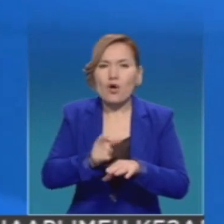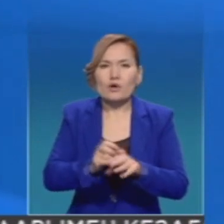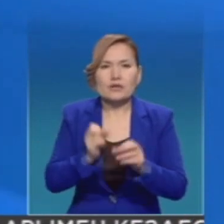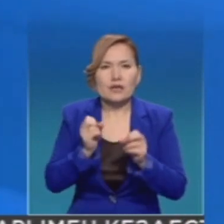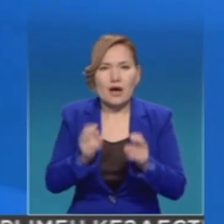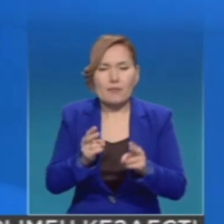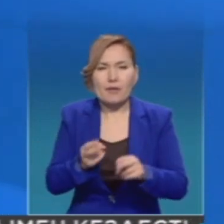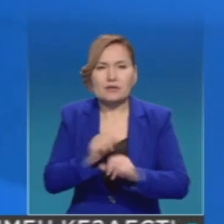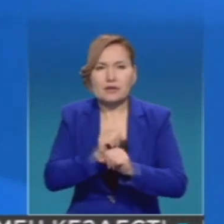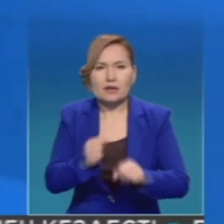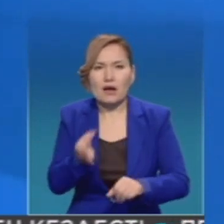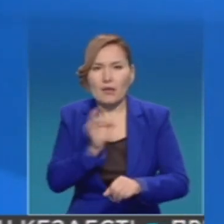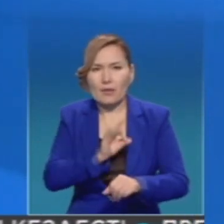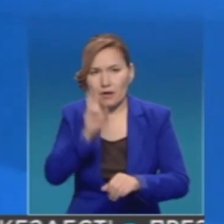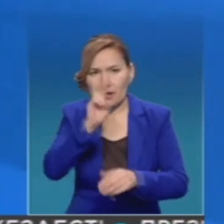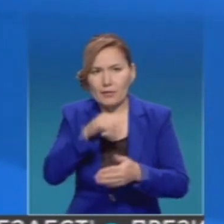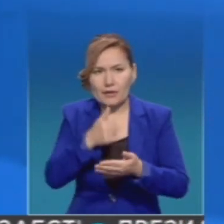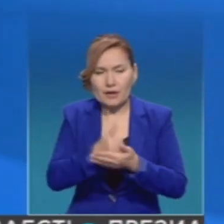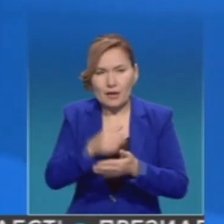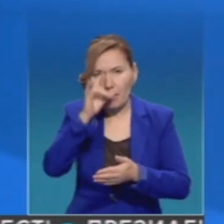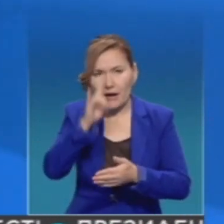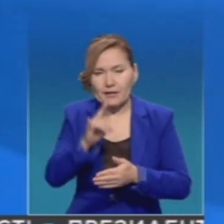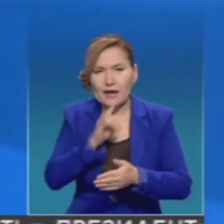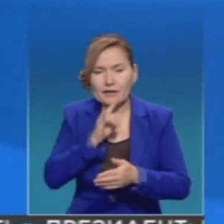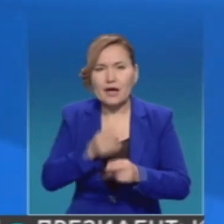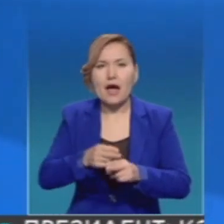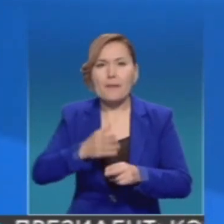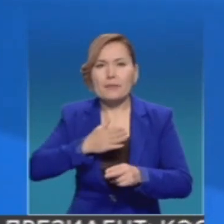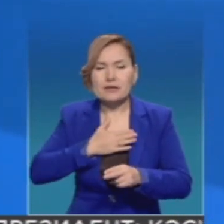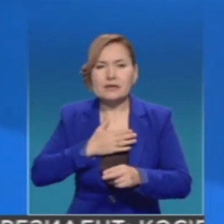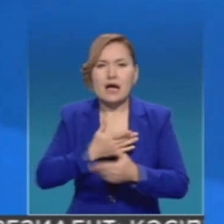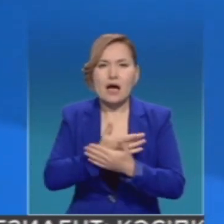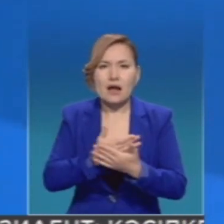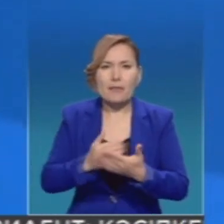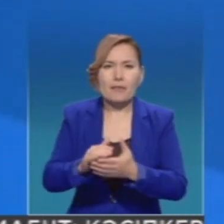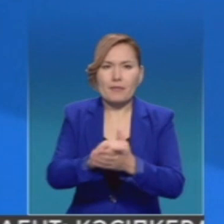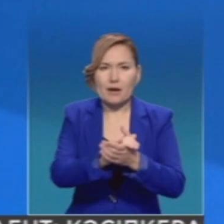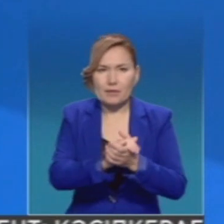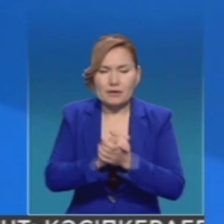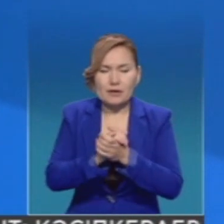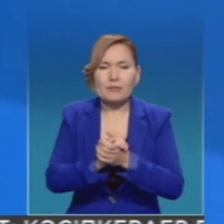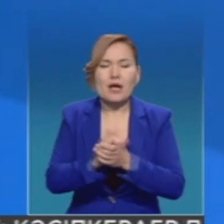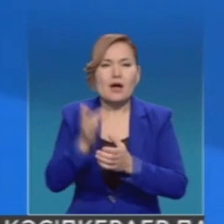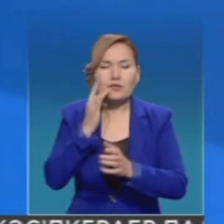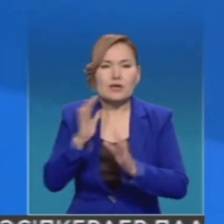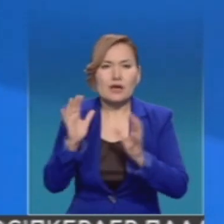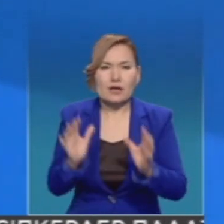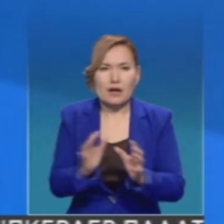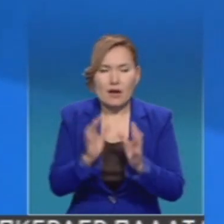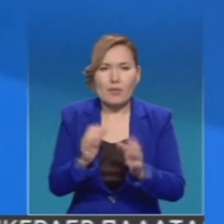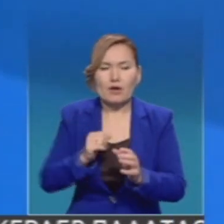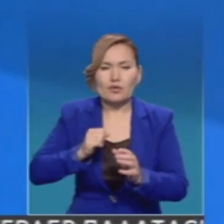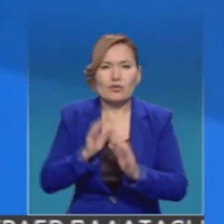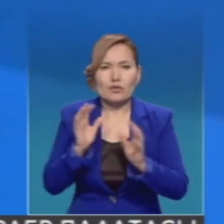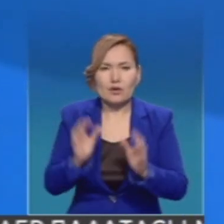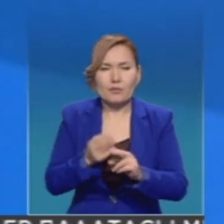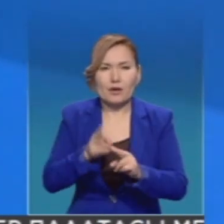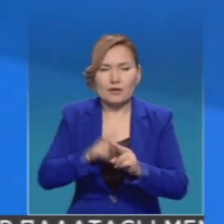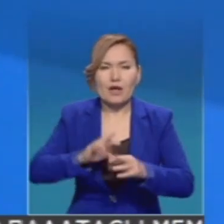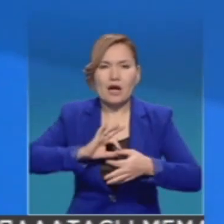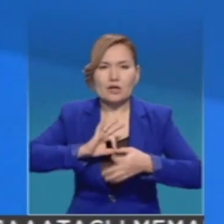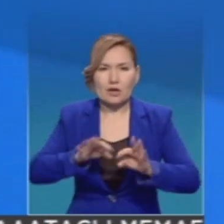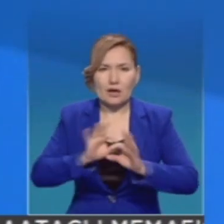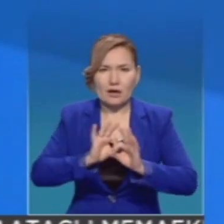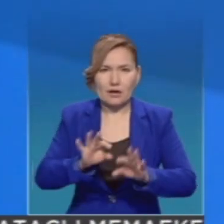көбейген. Сондай-ақ мемлекет басшысы Қазақстанның саясатында біз әртүрліміз, бірақ теңбіз деген берік ұстаным барын тағы